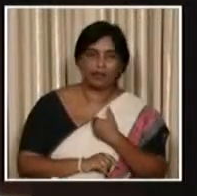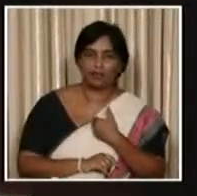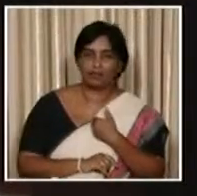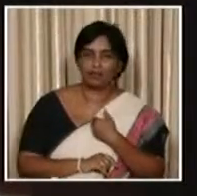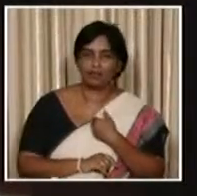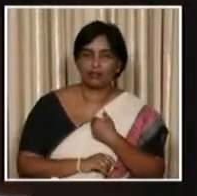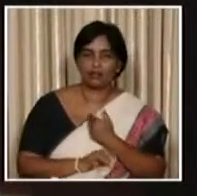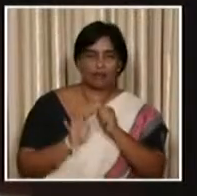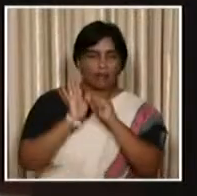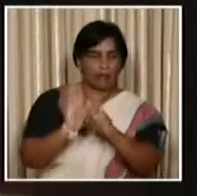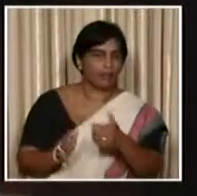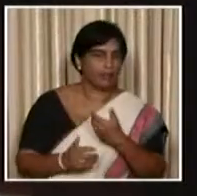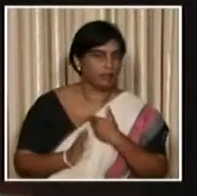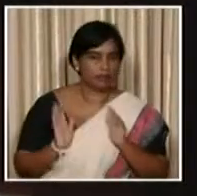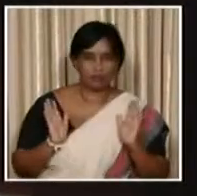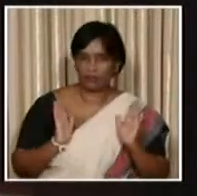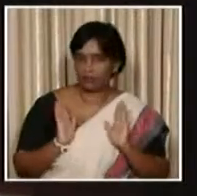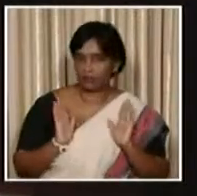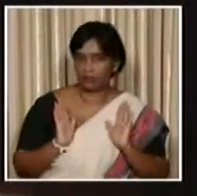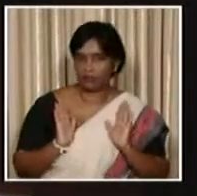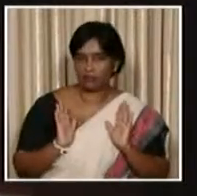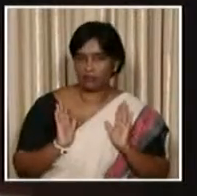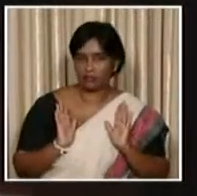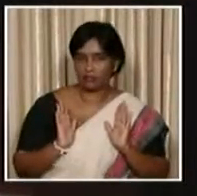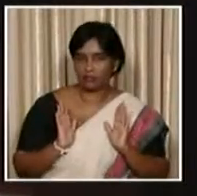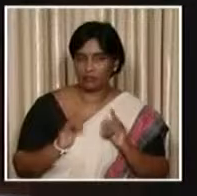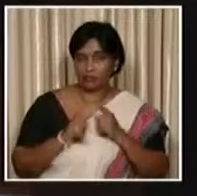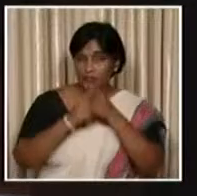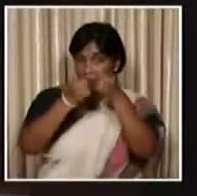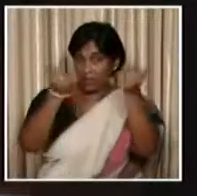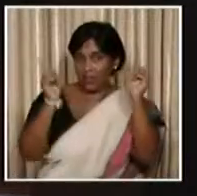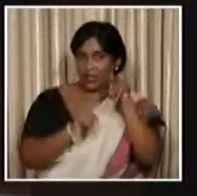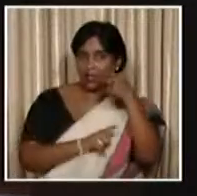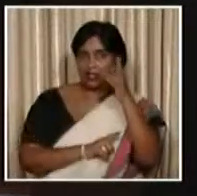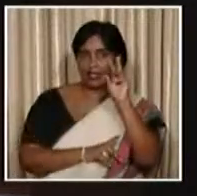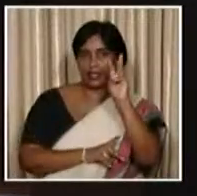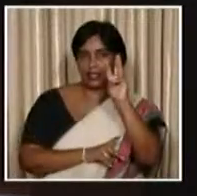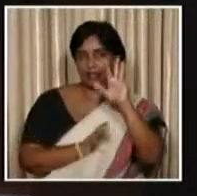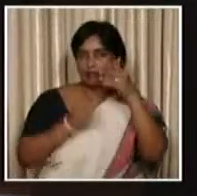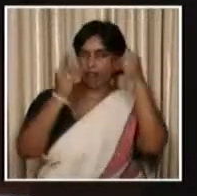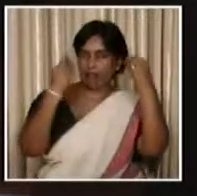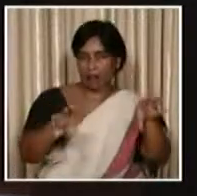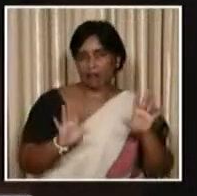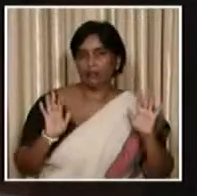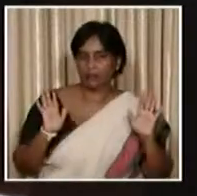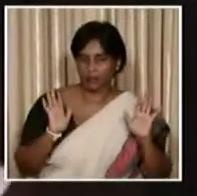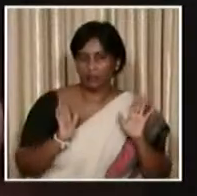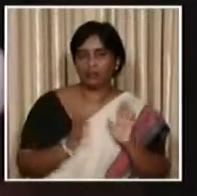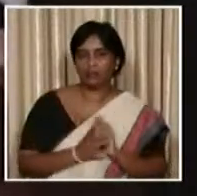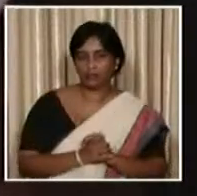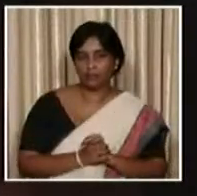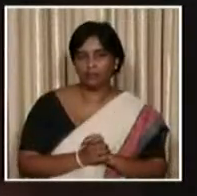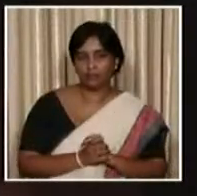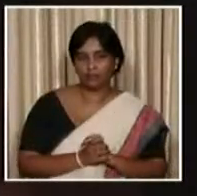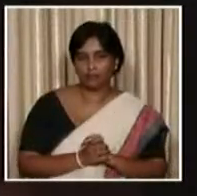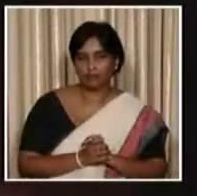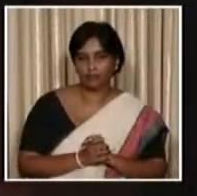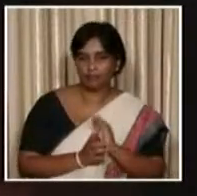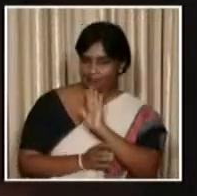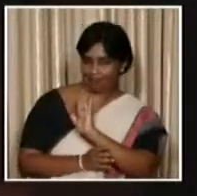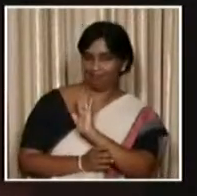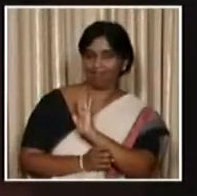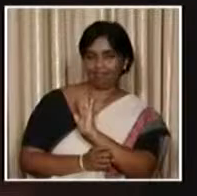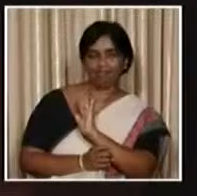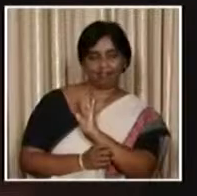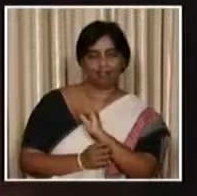ඔබතුමාව එම්බරස් කරන්න හේතුවක් නැහැ ඔබතුමා නෙවෙයි එම්බරස් වෙන්නේ මේ 134 එම්බරස් වෙයි හරි හරි හරි පොඩ්ඩක් ඉන්නකෝ මට